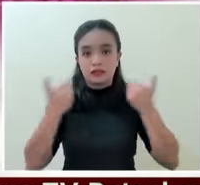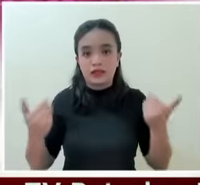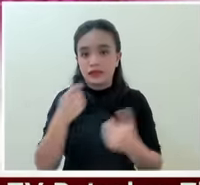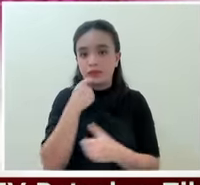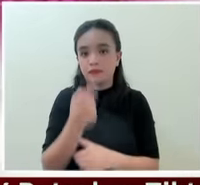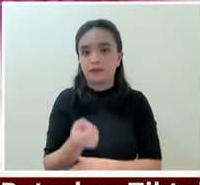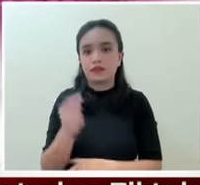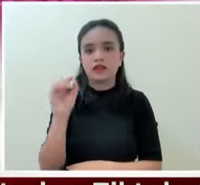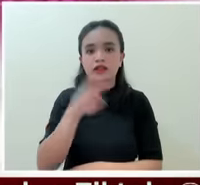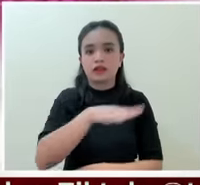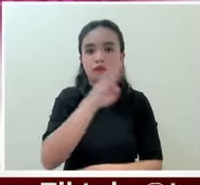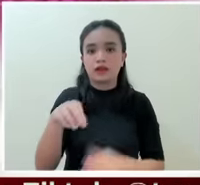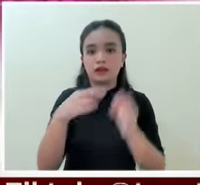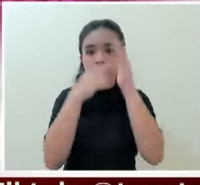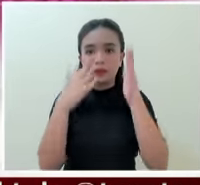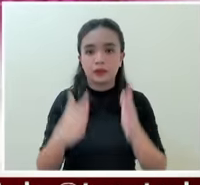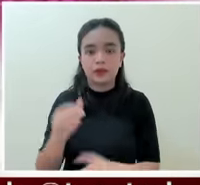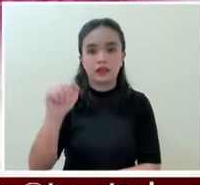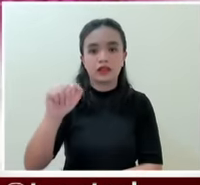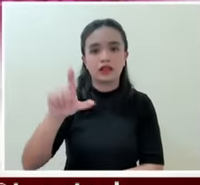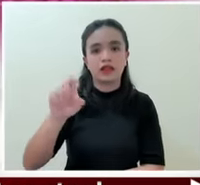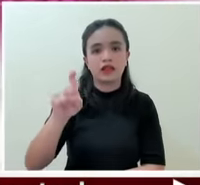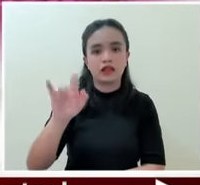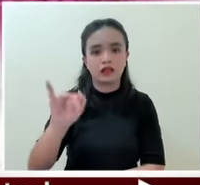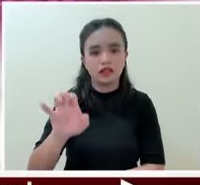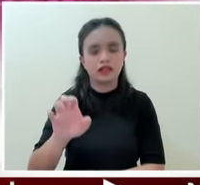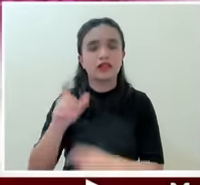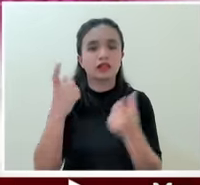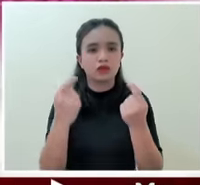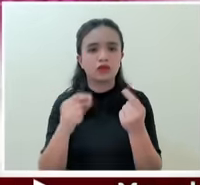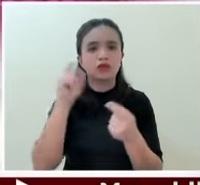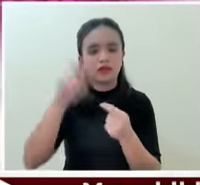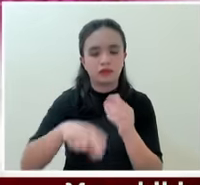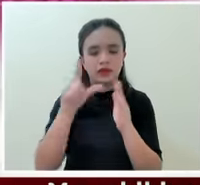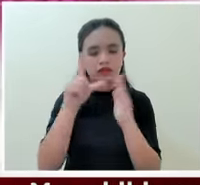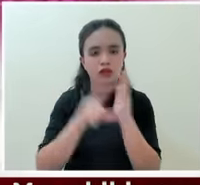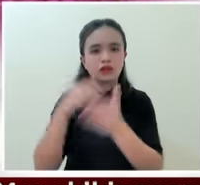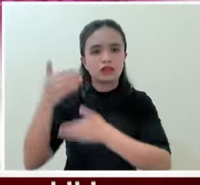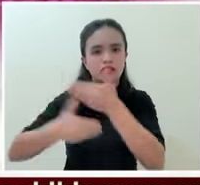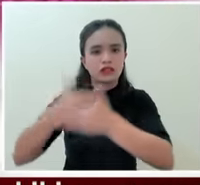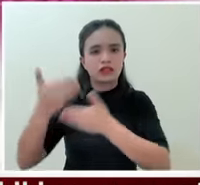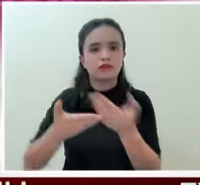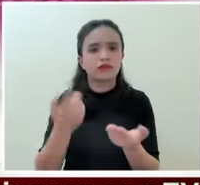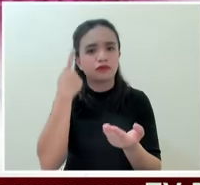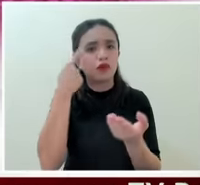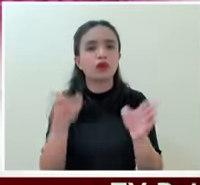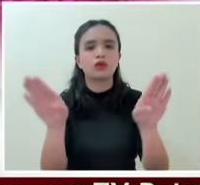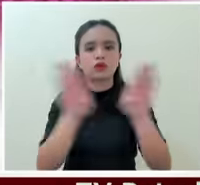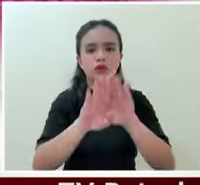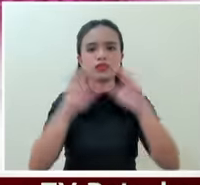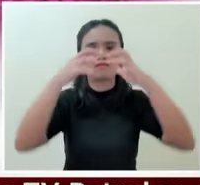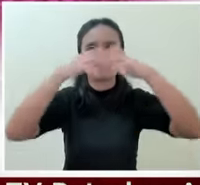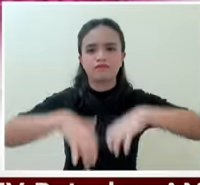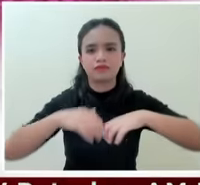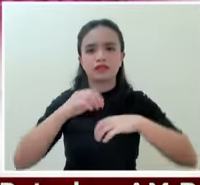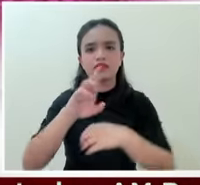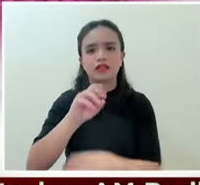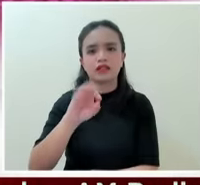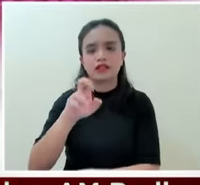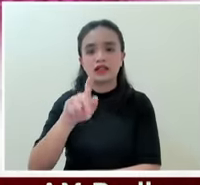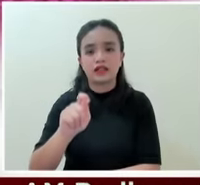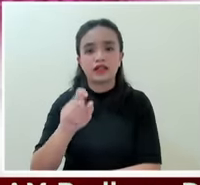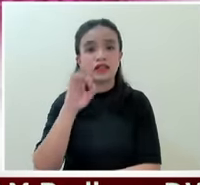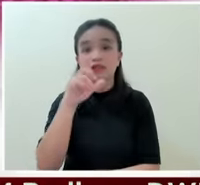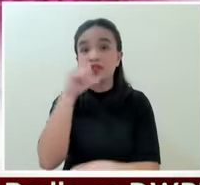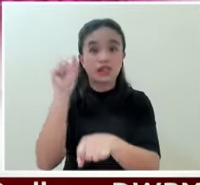Nanawagan si Bohol Representative Alexi Tutor na idaan sa due process ang pagpapasara at paggiba sa resort. Kung hindi ito gumanaan